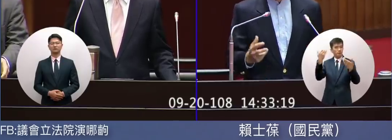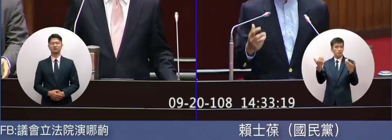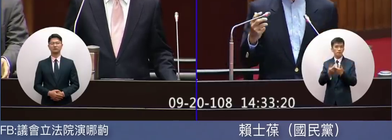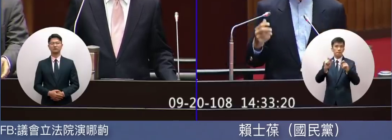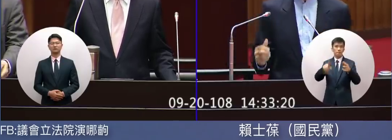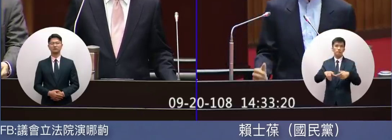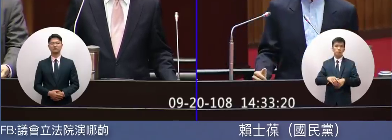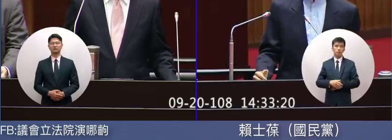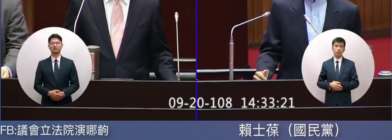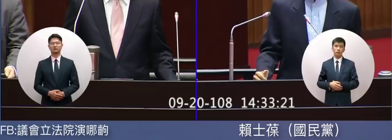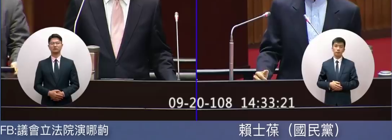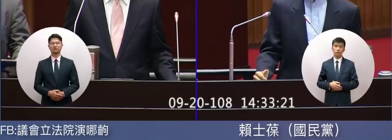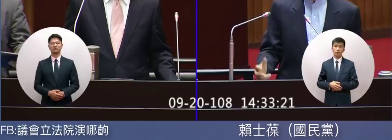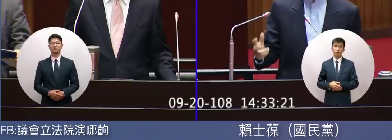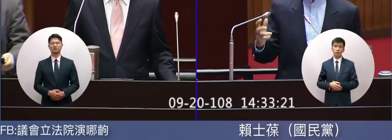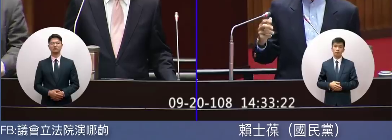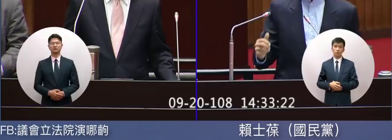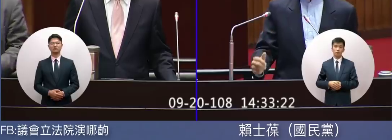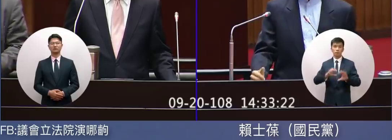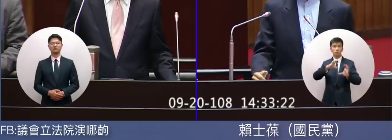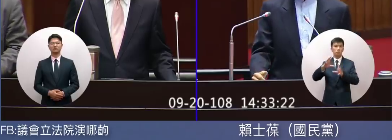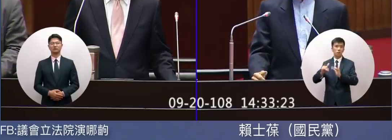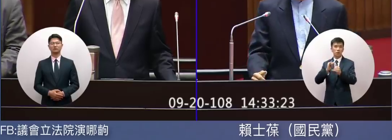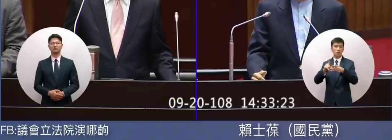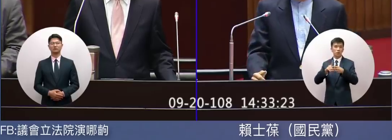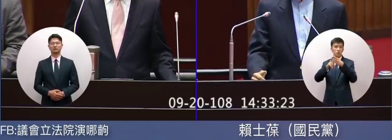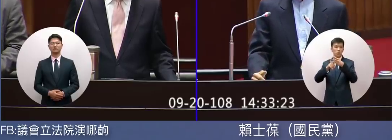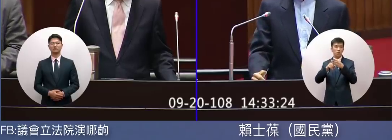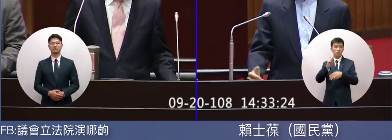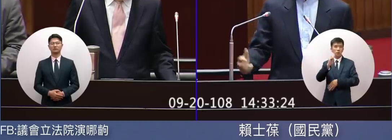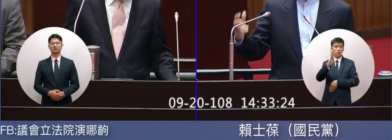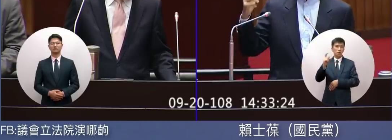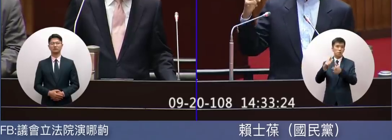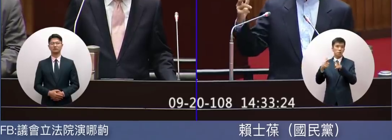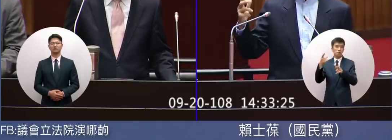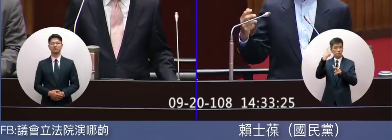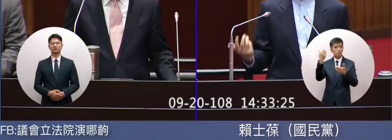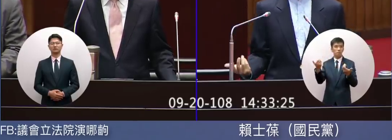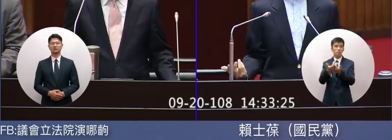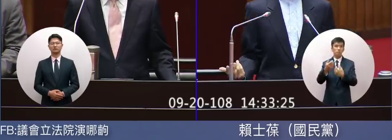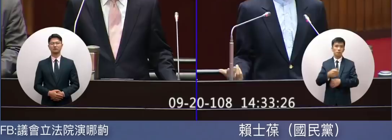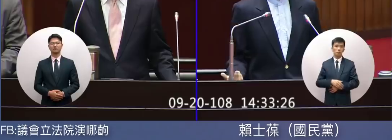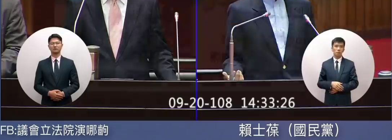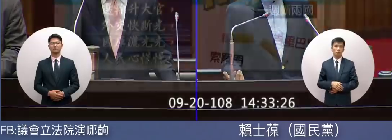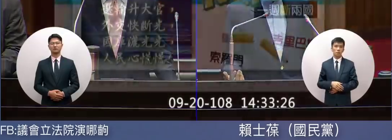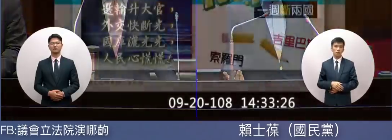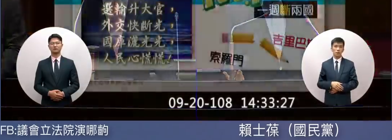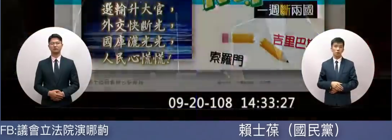也颠覆了世界的民主的 ABC 啊。选输了升大